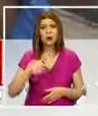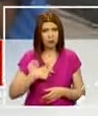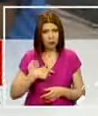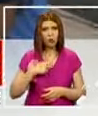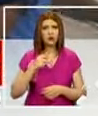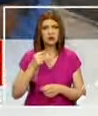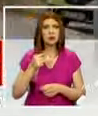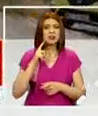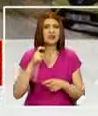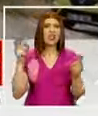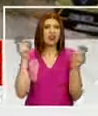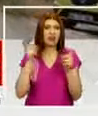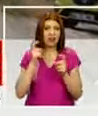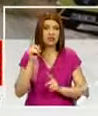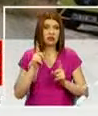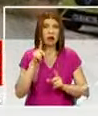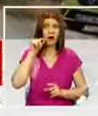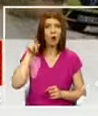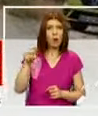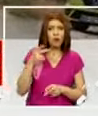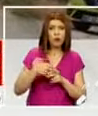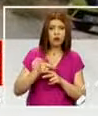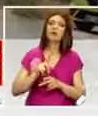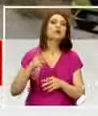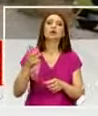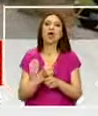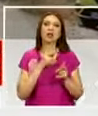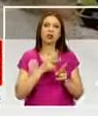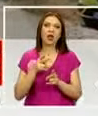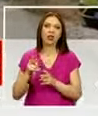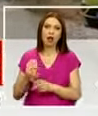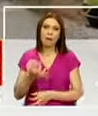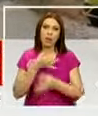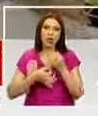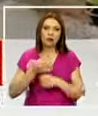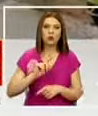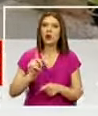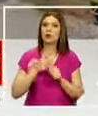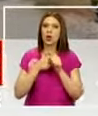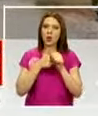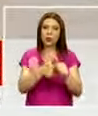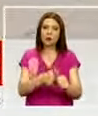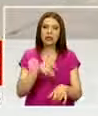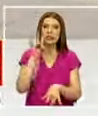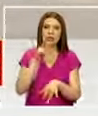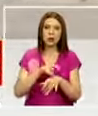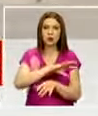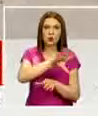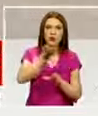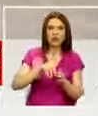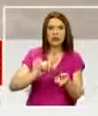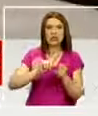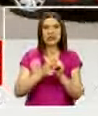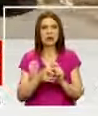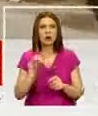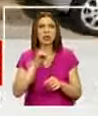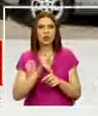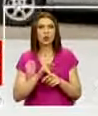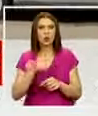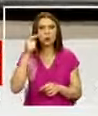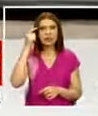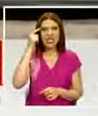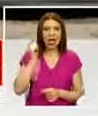declanșate crize dacă pacientul nu își ia tratamentul, dacă nu este urmărit de către medicul de familie sau de medicul